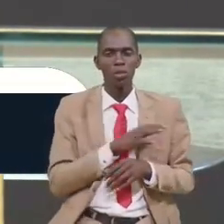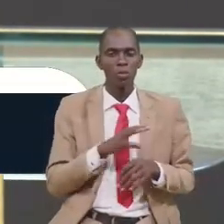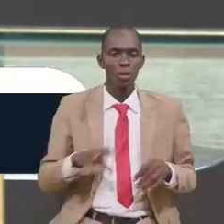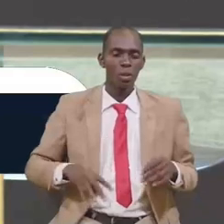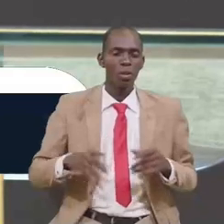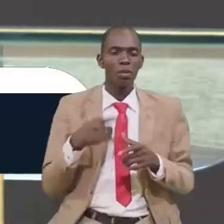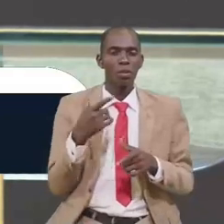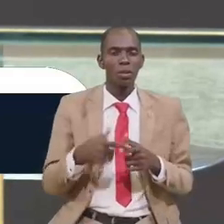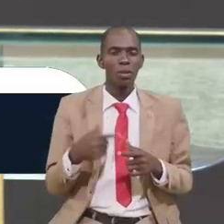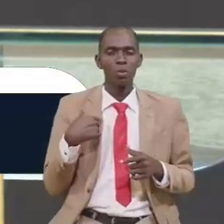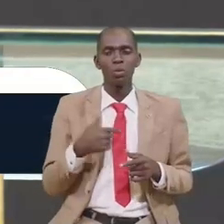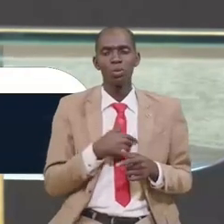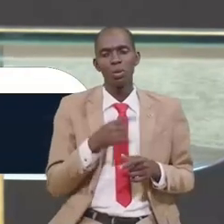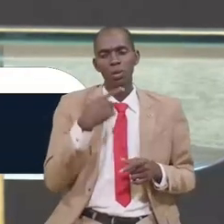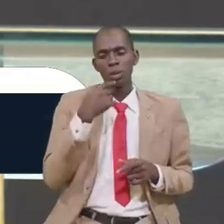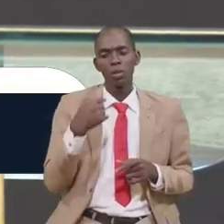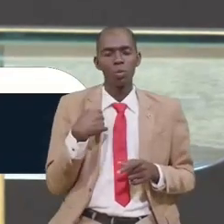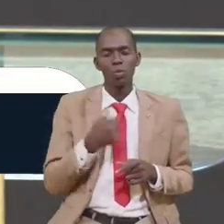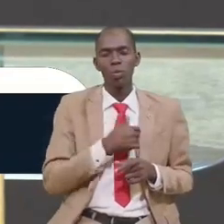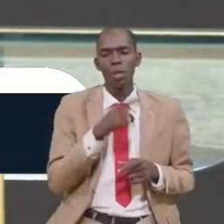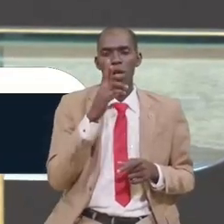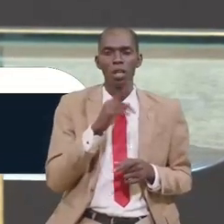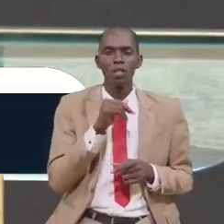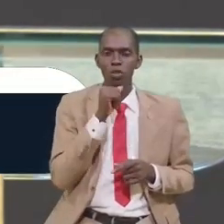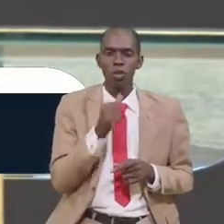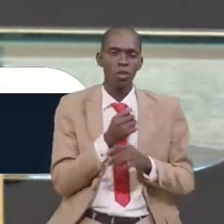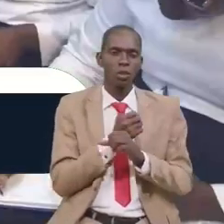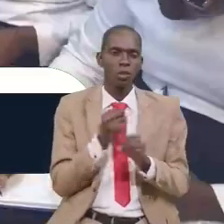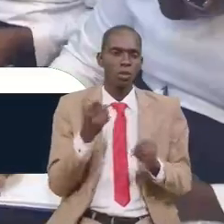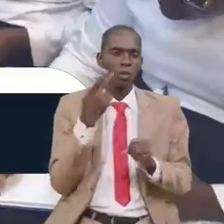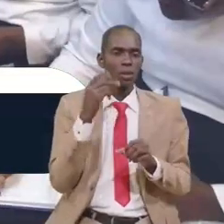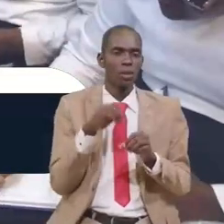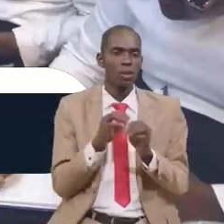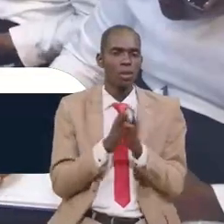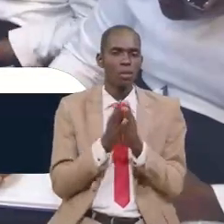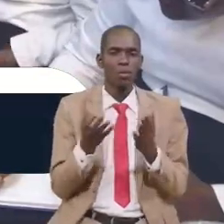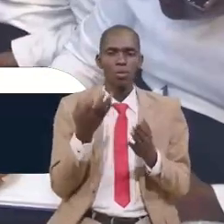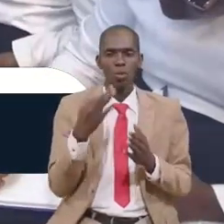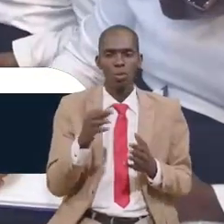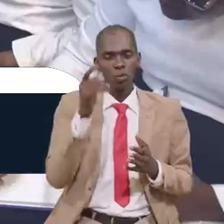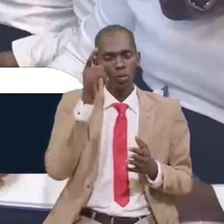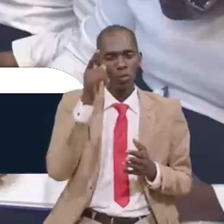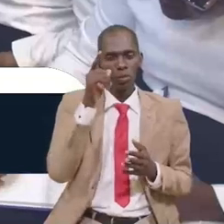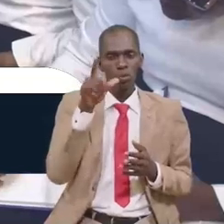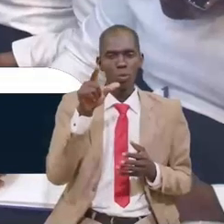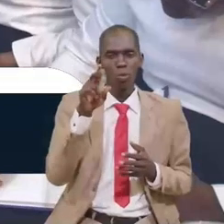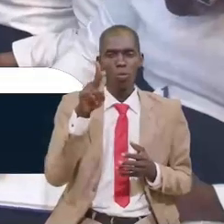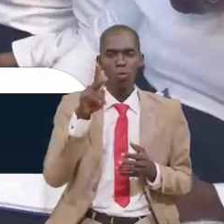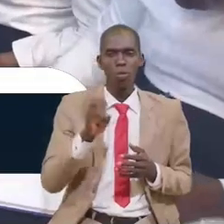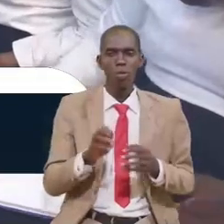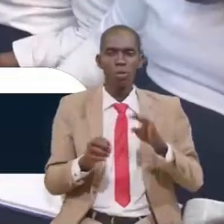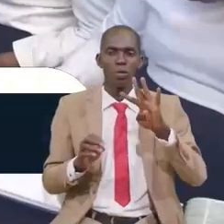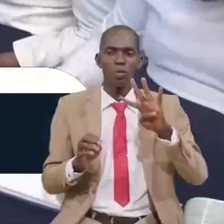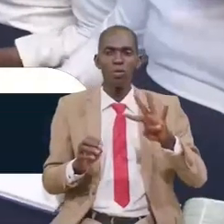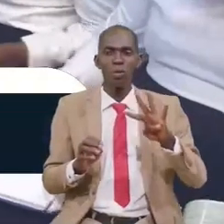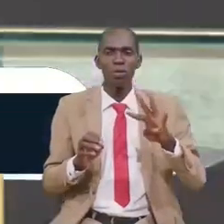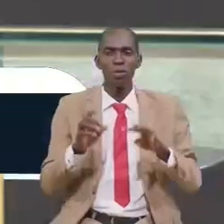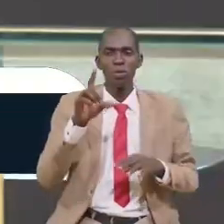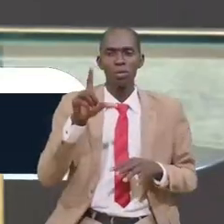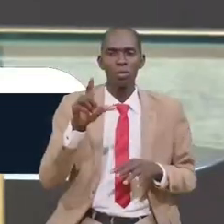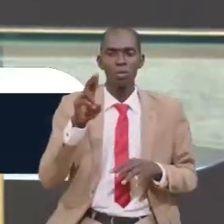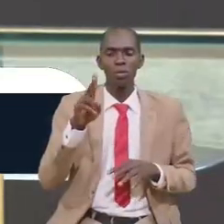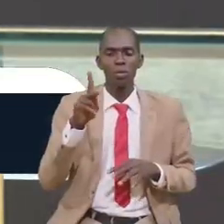de guérisons. Voyons Luc chapitre 4, verset 18. Luc